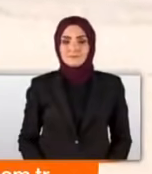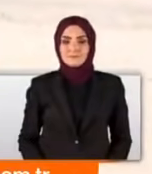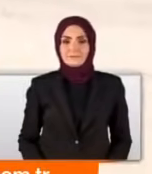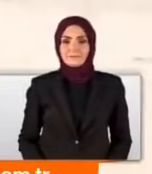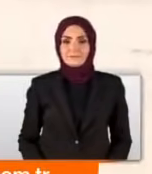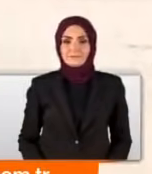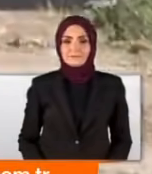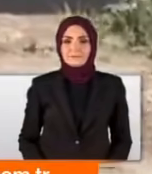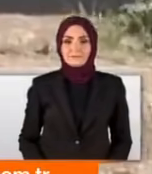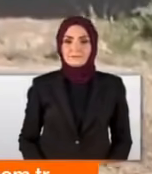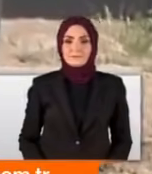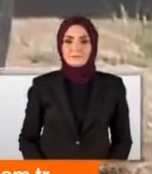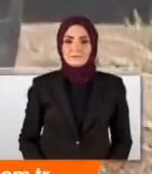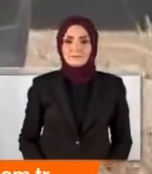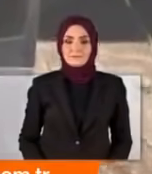hobiciyiz. Hobide de yok